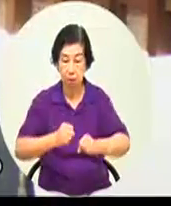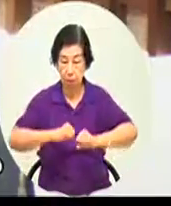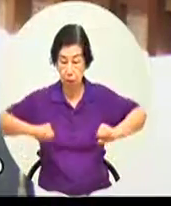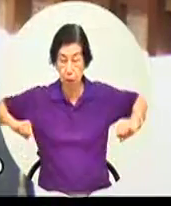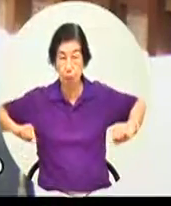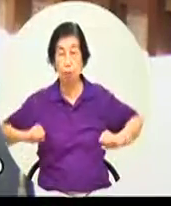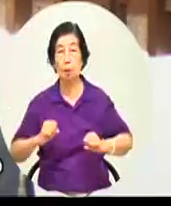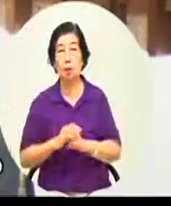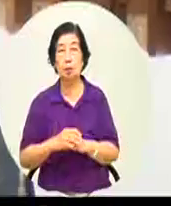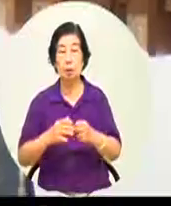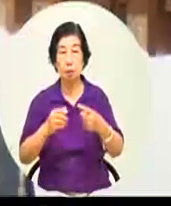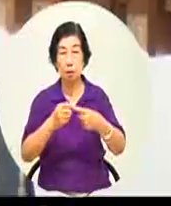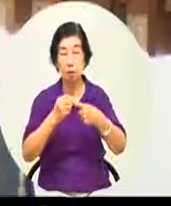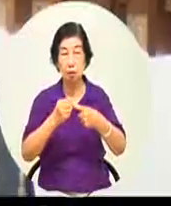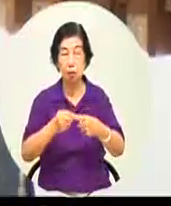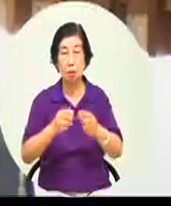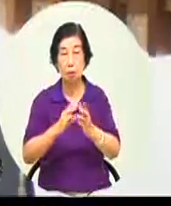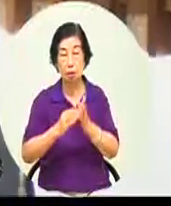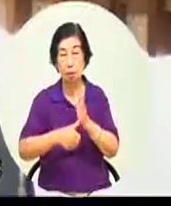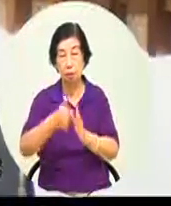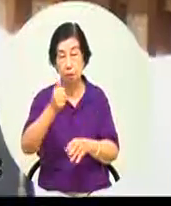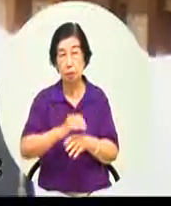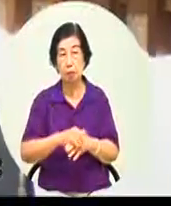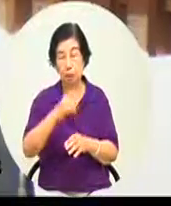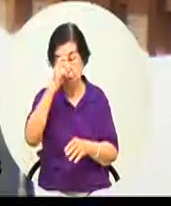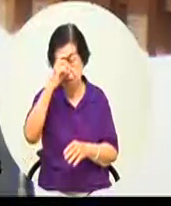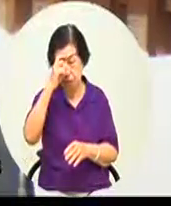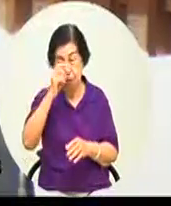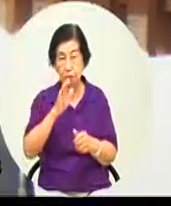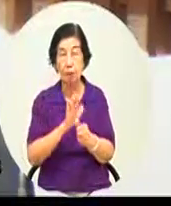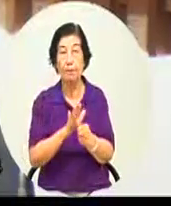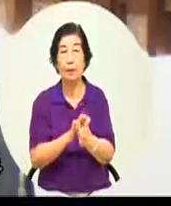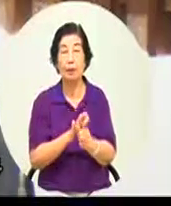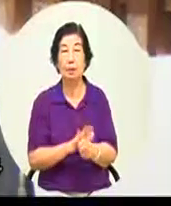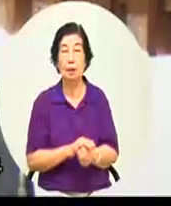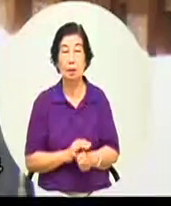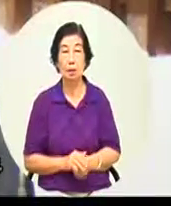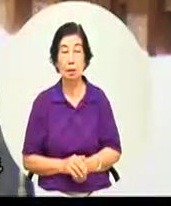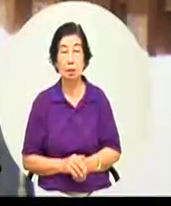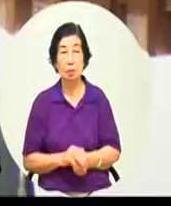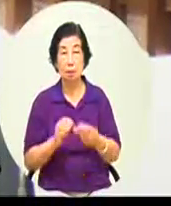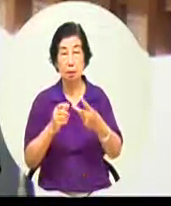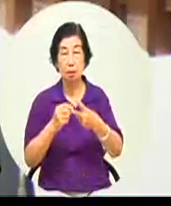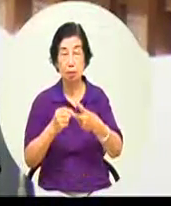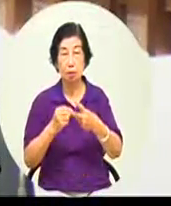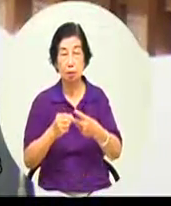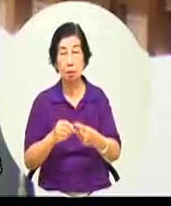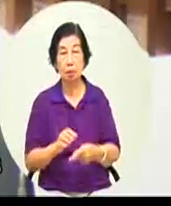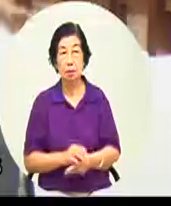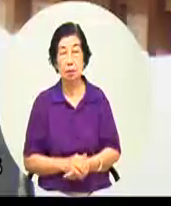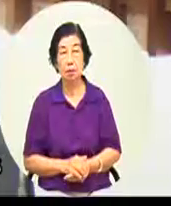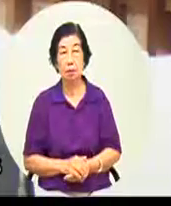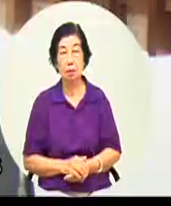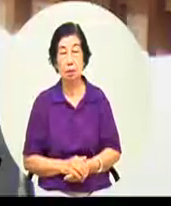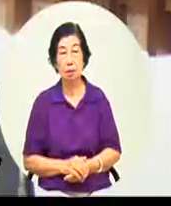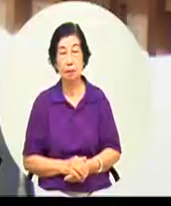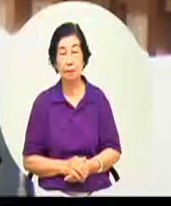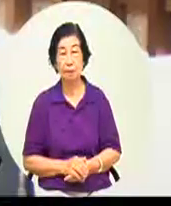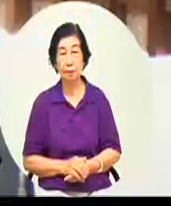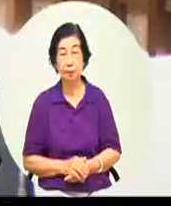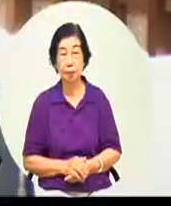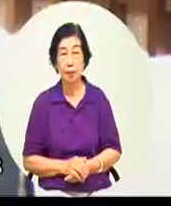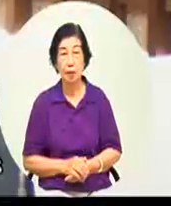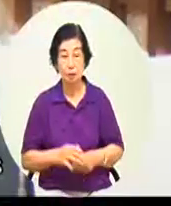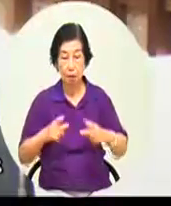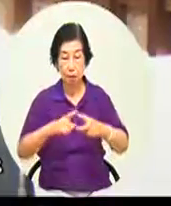跟迄个局长呢吼，希望来争取啦吼、哦。啊，佫有一点，就是讲，即马我们大高雄